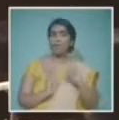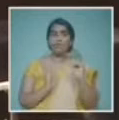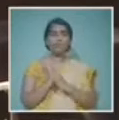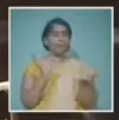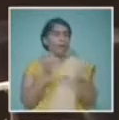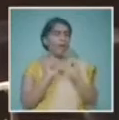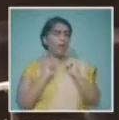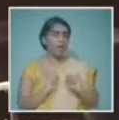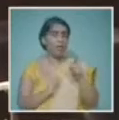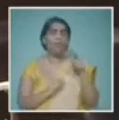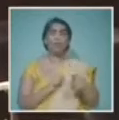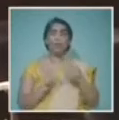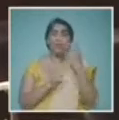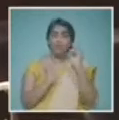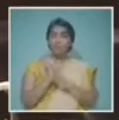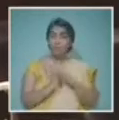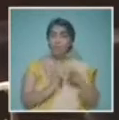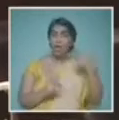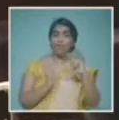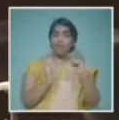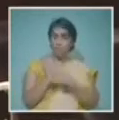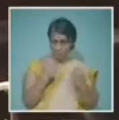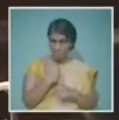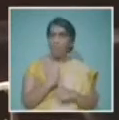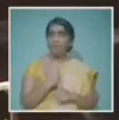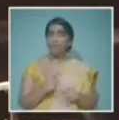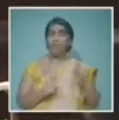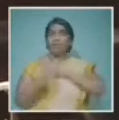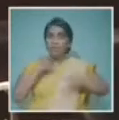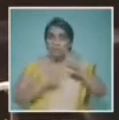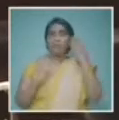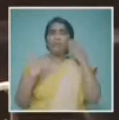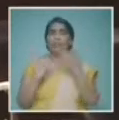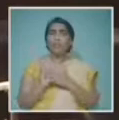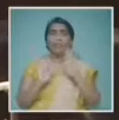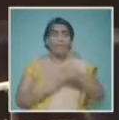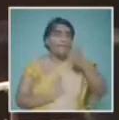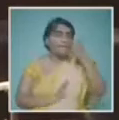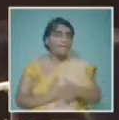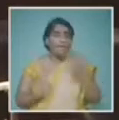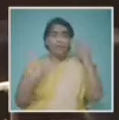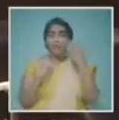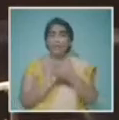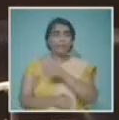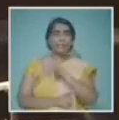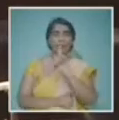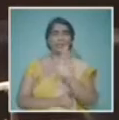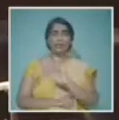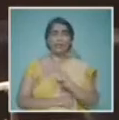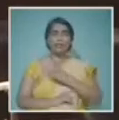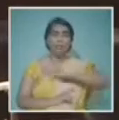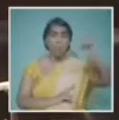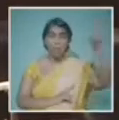සභාව පත් කරගන්නේ කොහොමද? තියෙන කොමිසම් සභාව වෙනුවට අලුත් කොමිසම් සභාව හැදෙනවද? ඒව සාකච්ඡා කළ යුතු කරුණු. හැබැයි වැදගත් ලෙස සාකච්ඡා කරන්නේ ඒව නෙවෙයි.